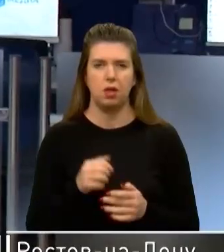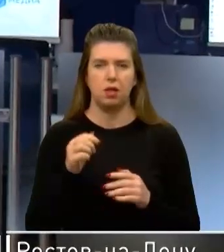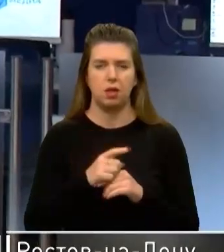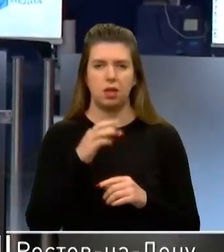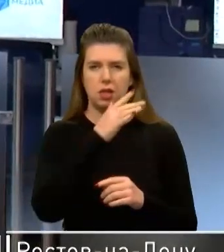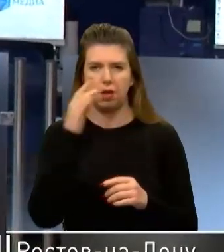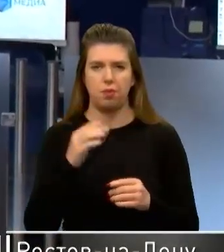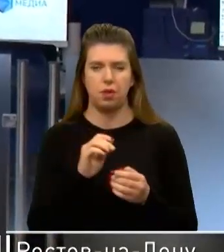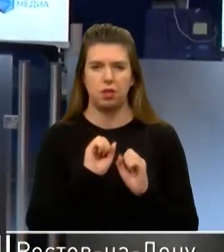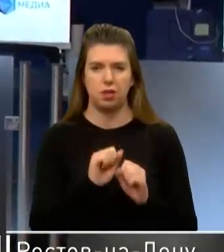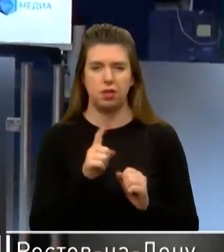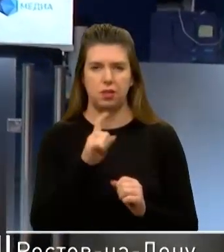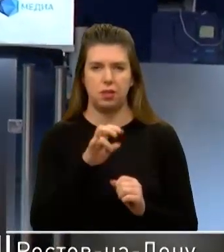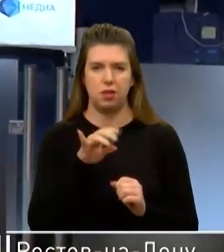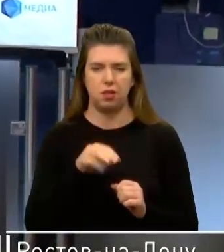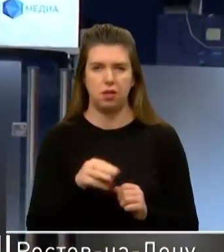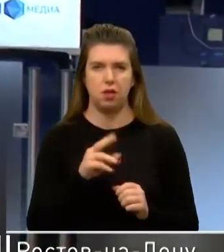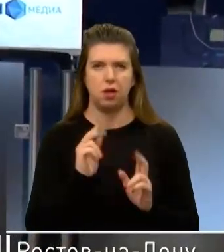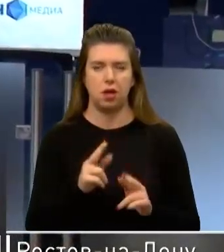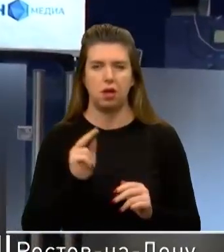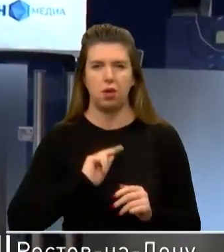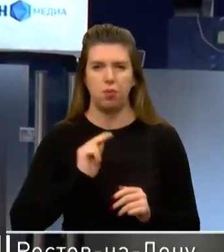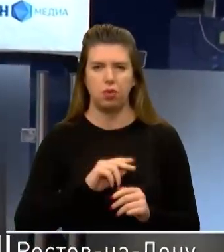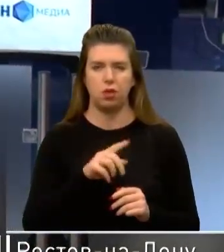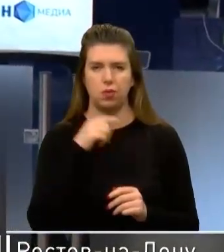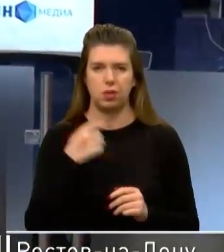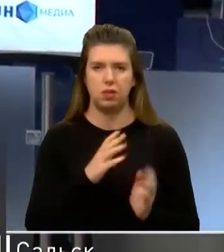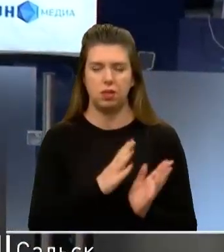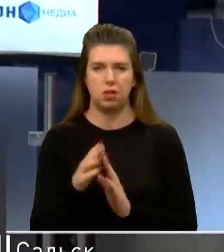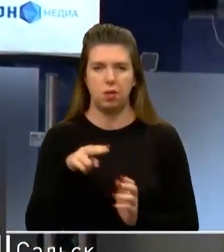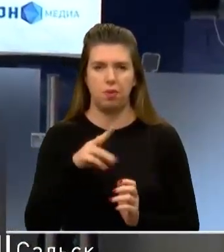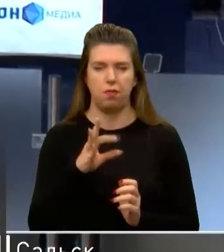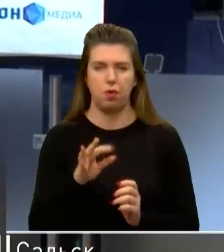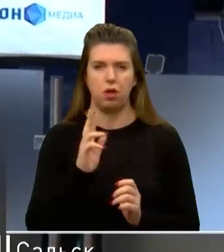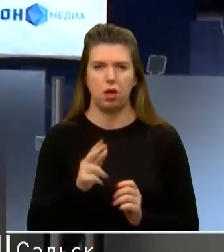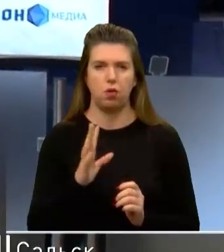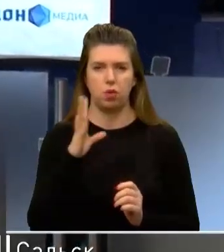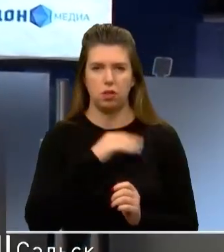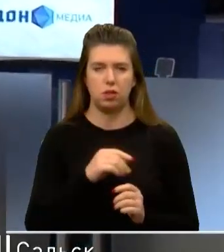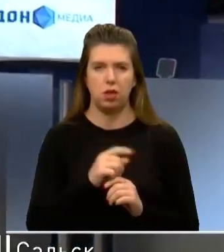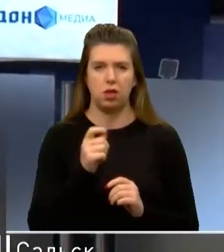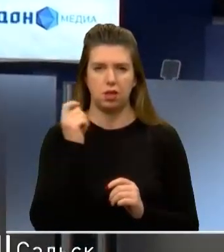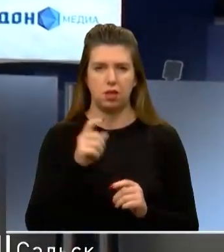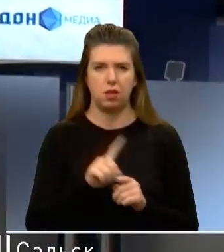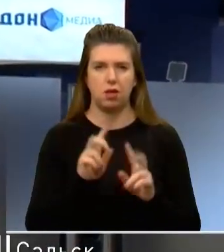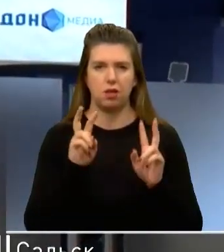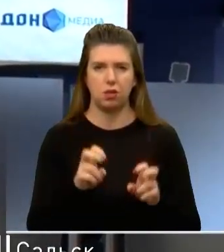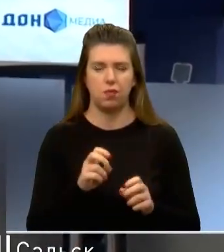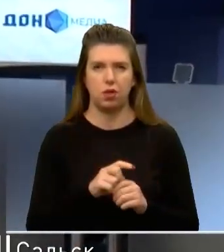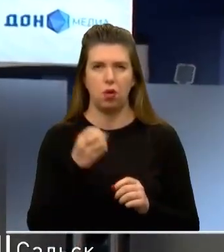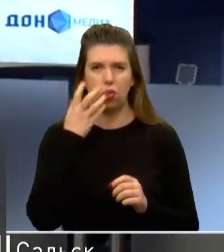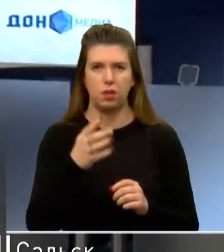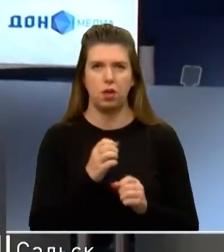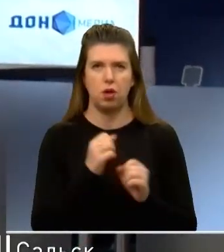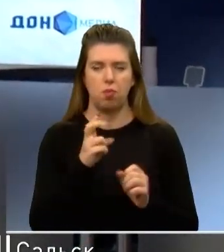бойцов прикрывают зенитчики о том как работают российские системы ПВО и как им удаётся перехитрить так называемые умные